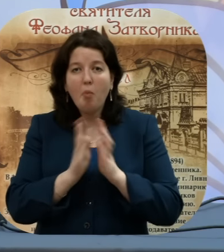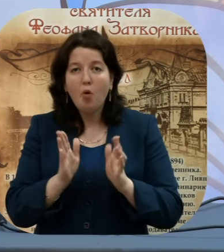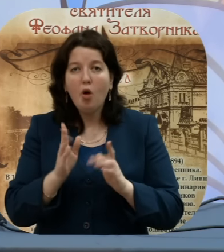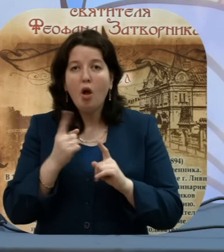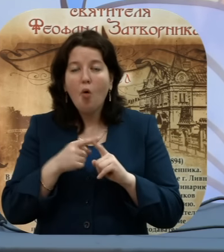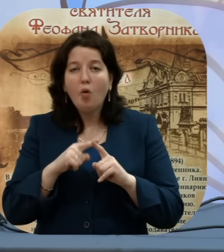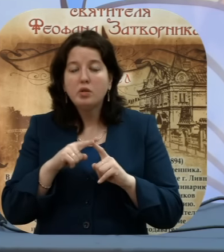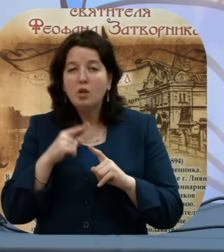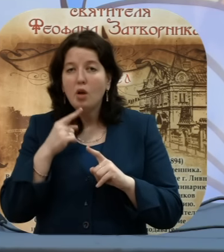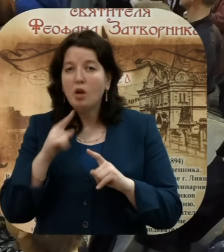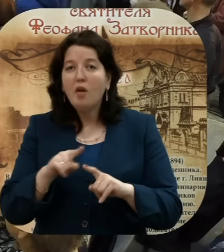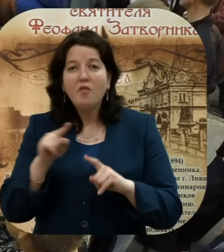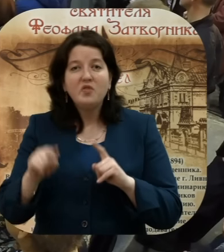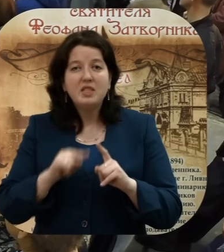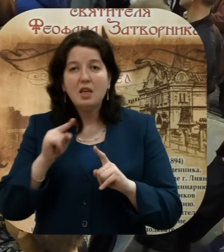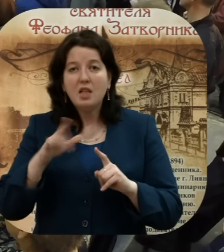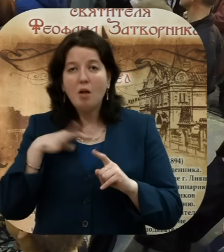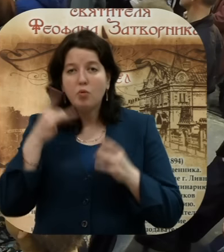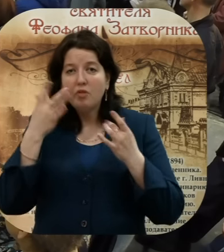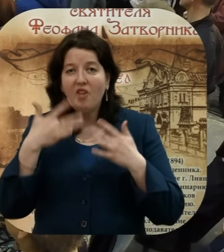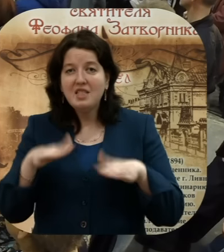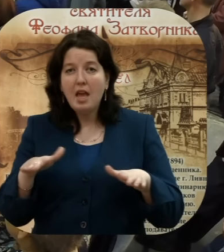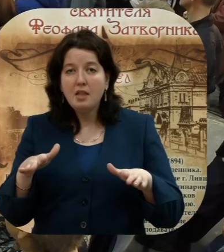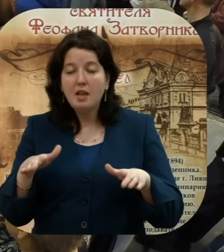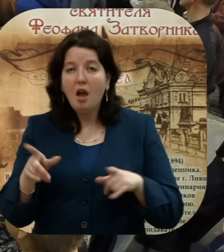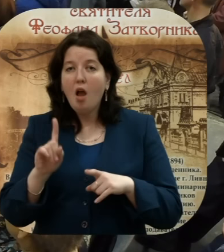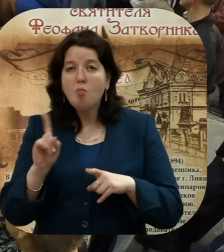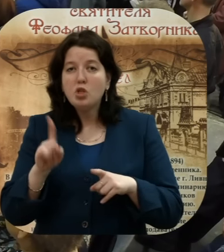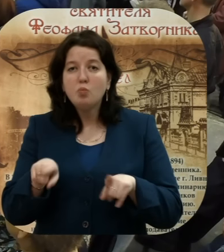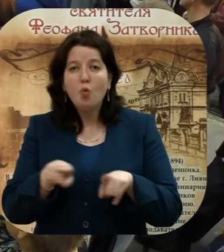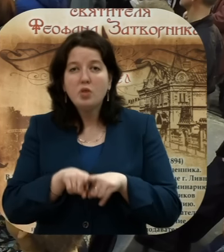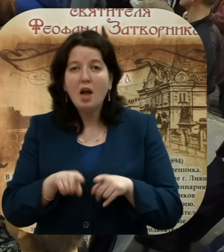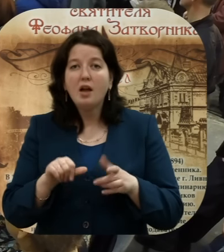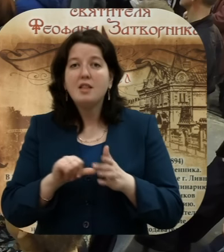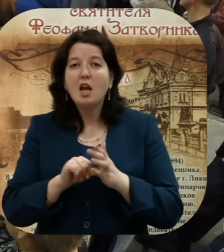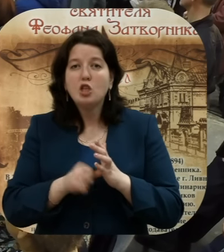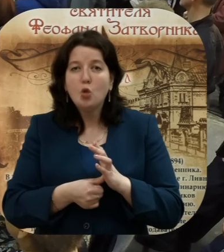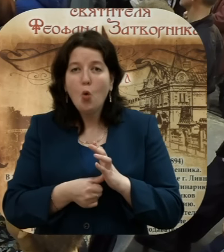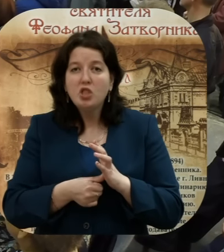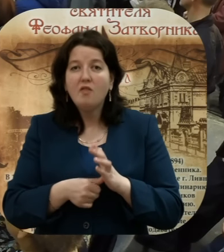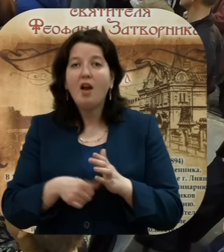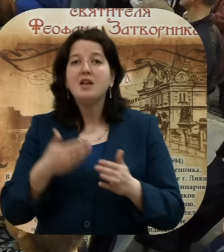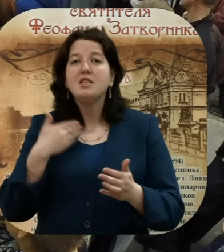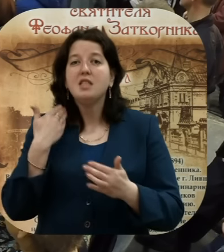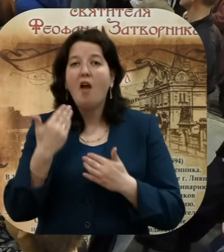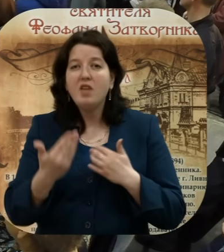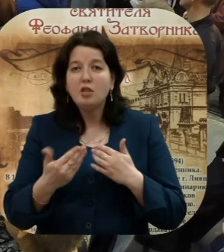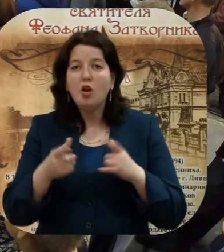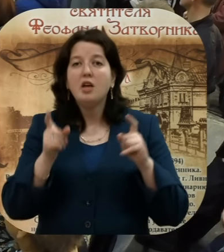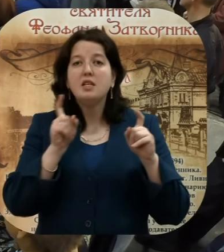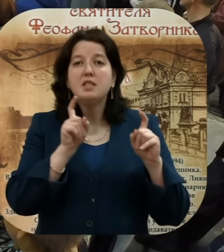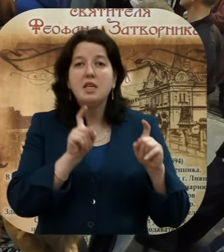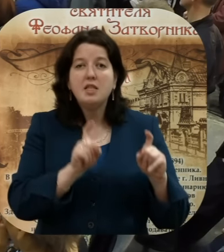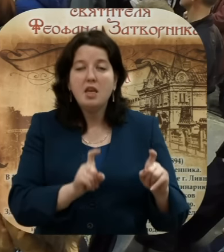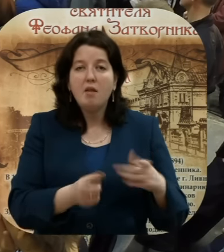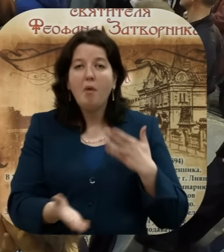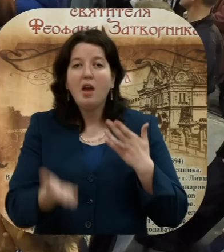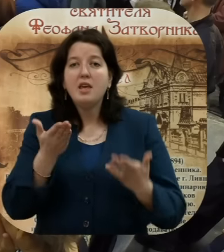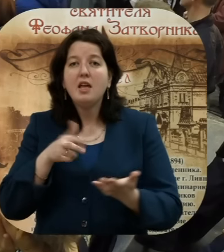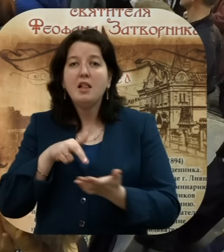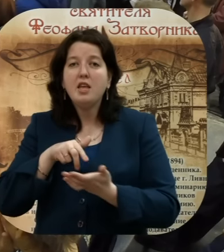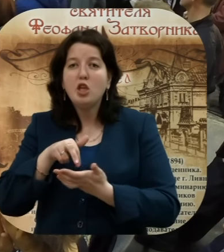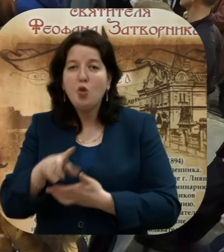в рассеянии. Почему так настойчиво советуют? Как можно чаще сидим ли мы, идем ли мы,